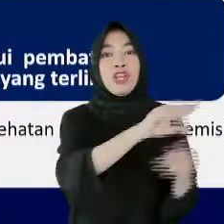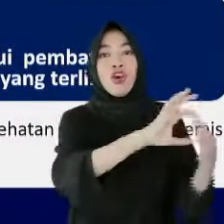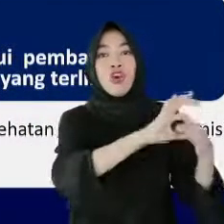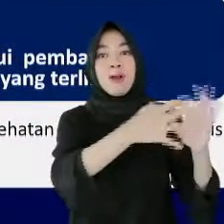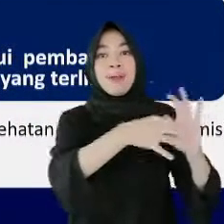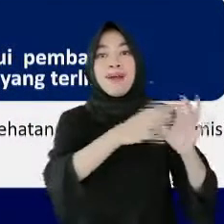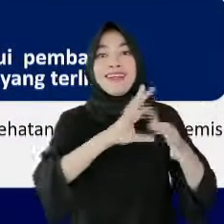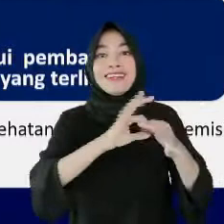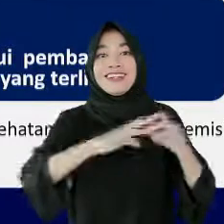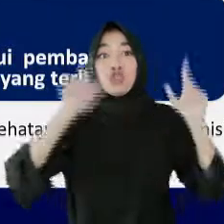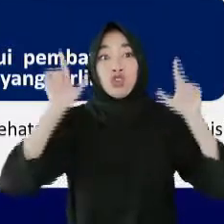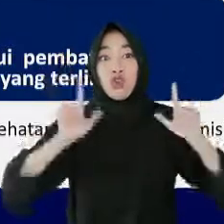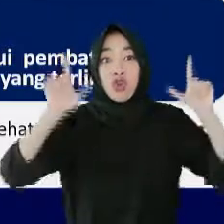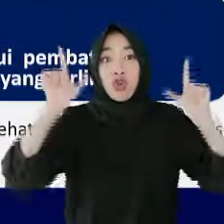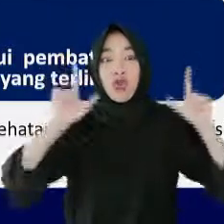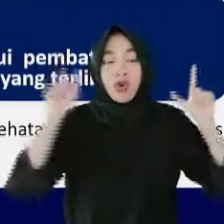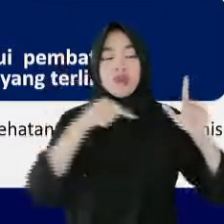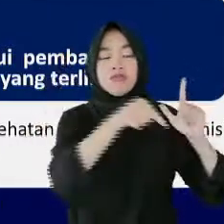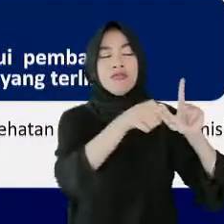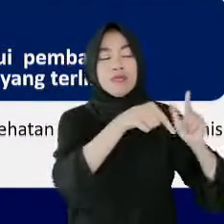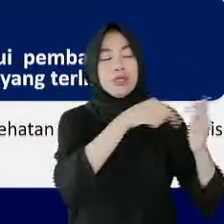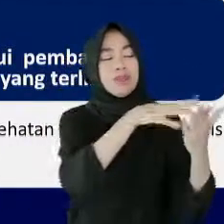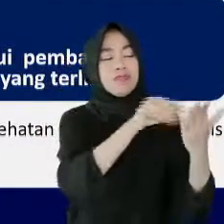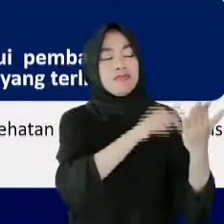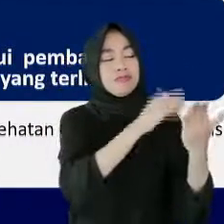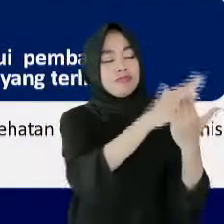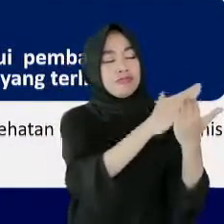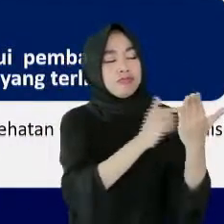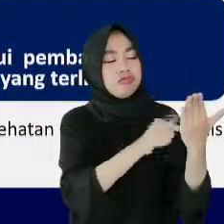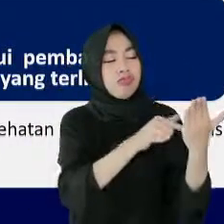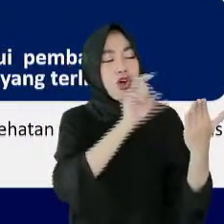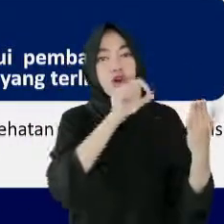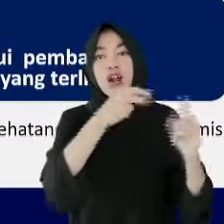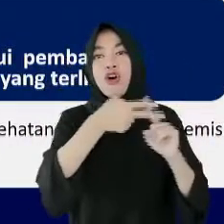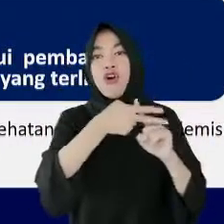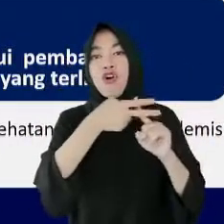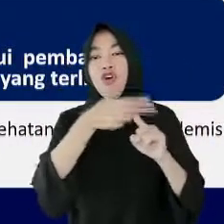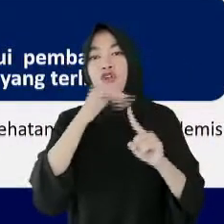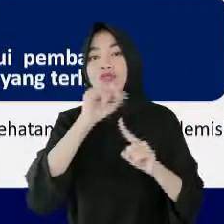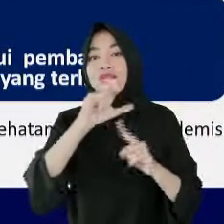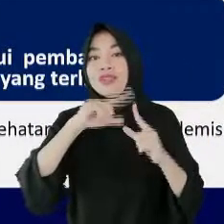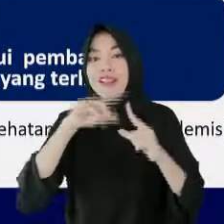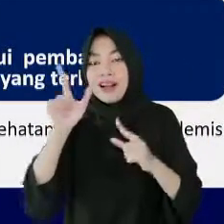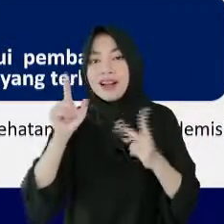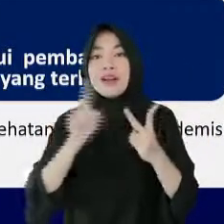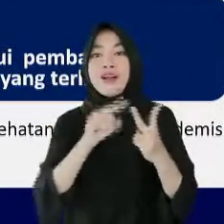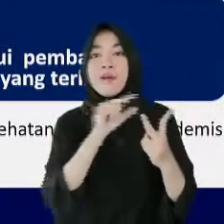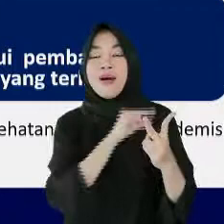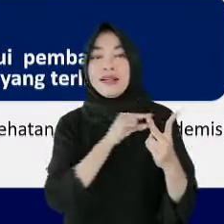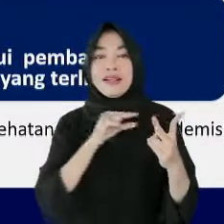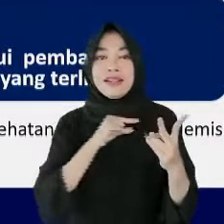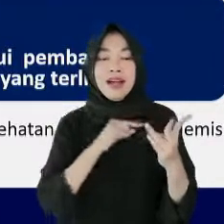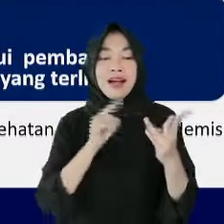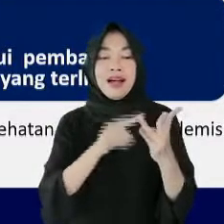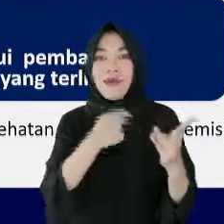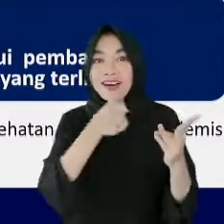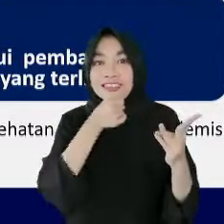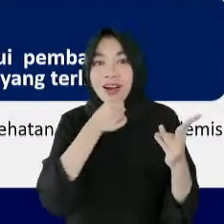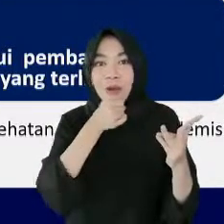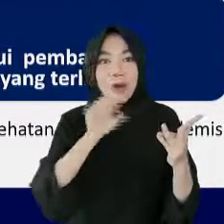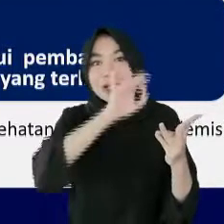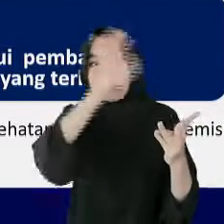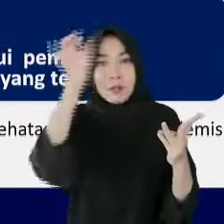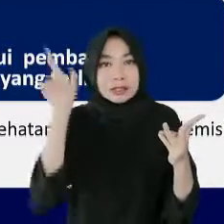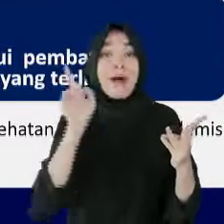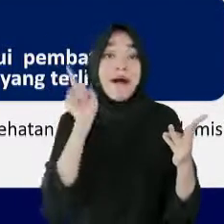tadi sudah disampaikan pada that termasuk didalamnya official yang menonton panitia menonton ada media dan